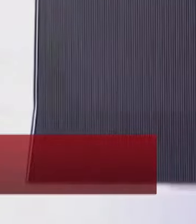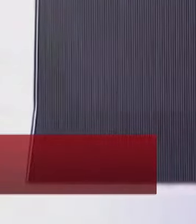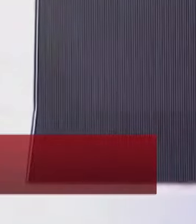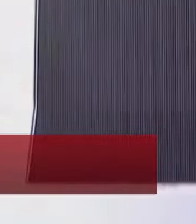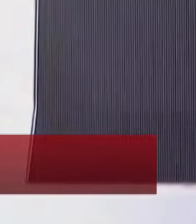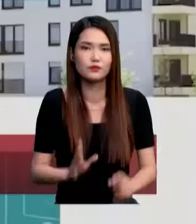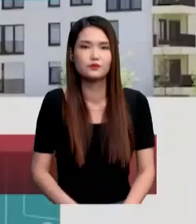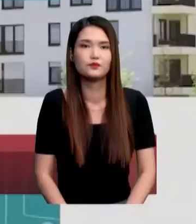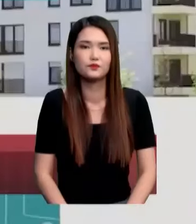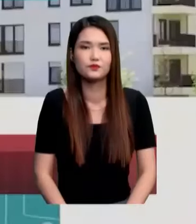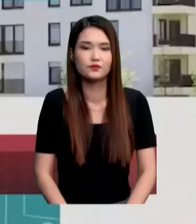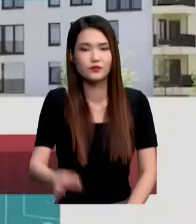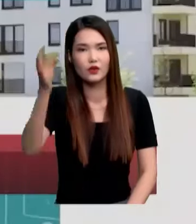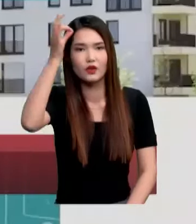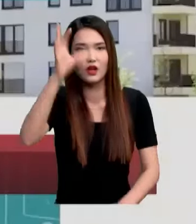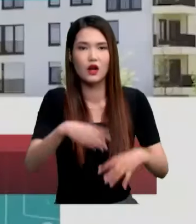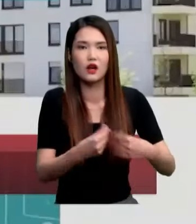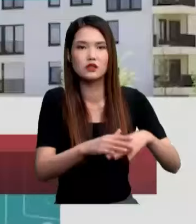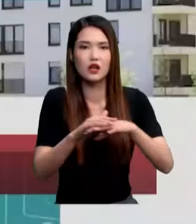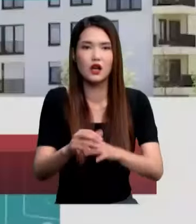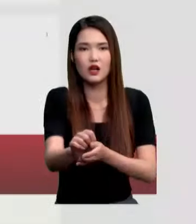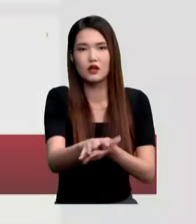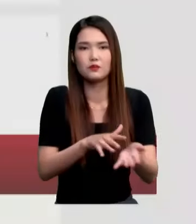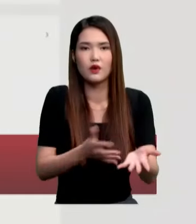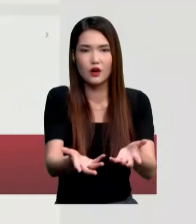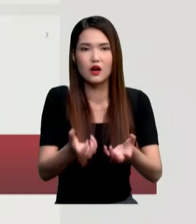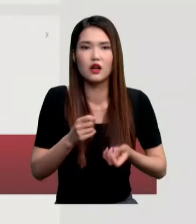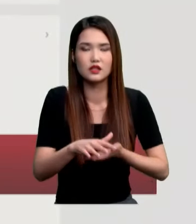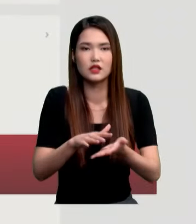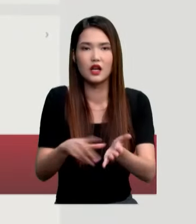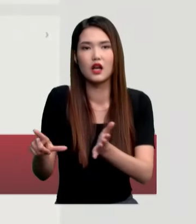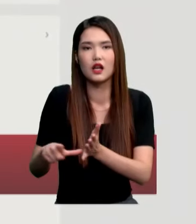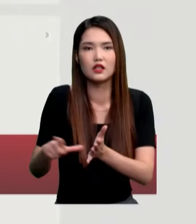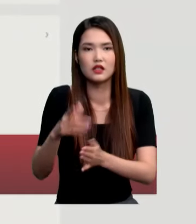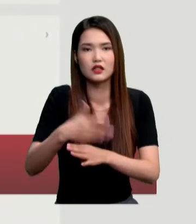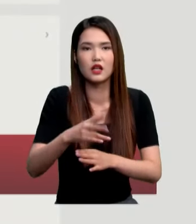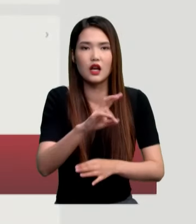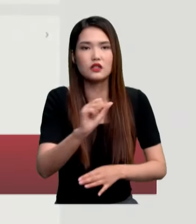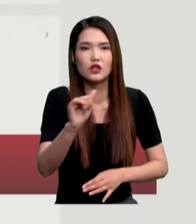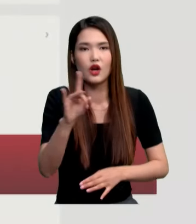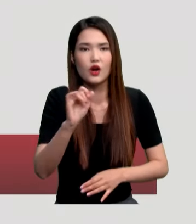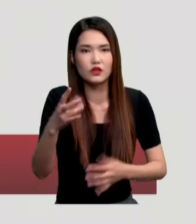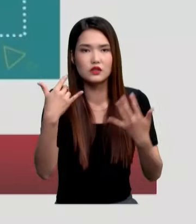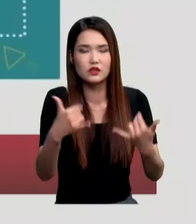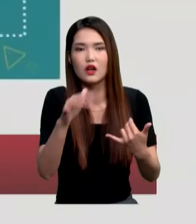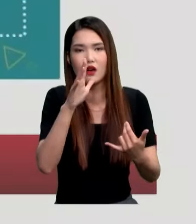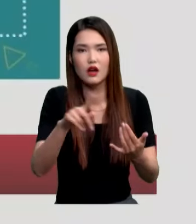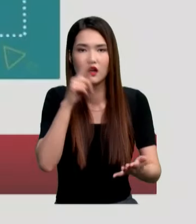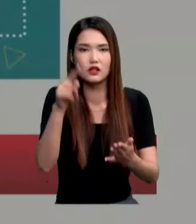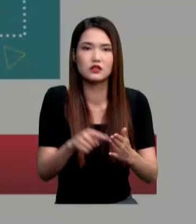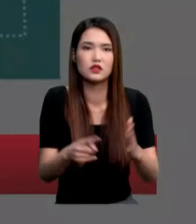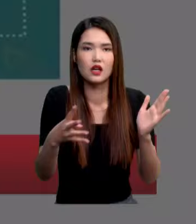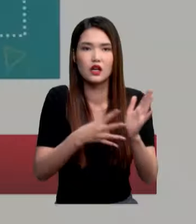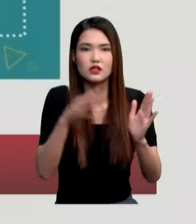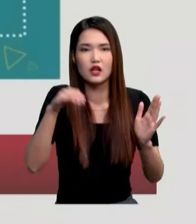программы разрабатывать. Напомним, Отпасы банк продолжает принимать заявки по льготной ипотеке «Наурез». На данный момент поступило